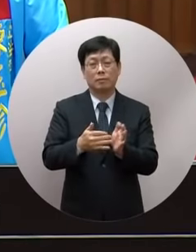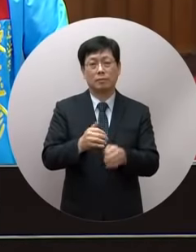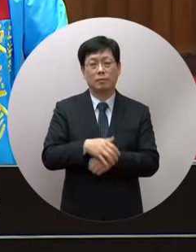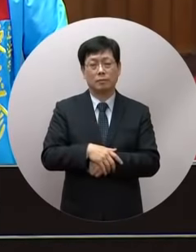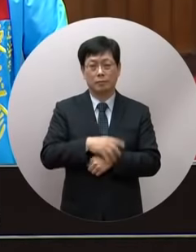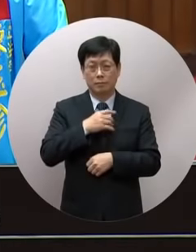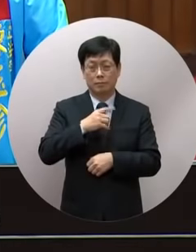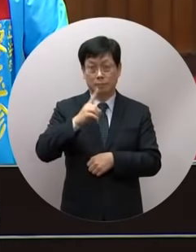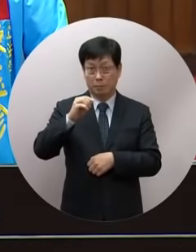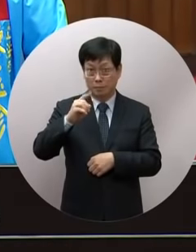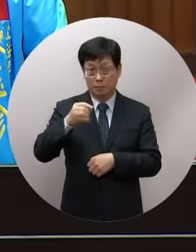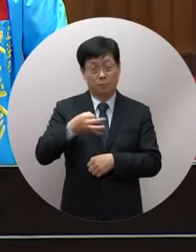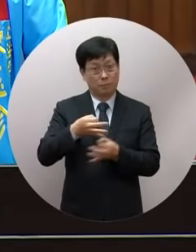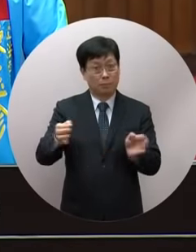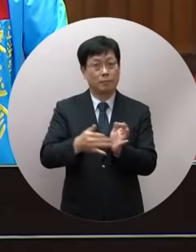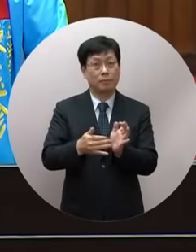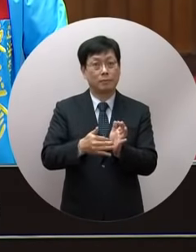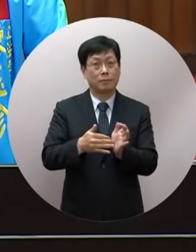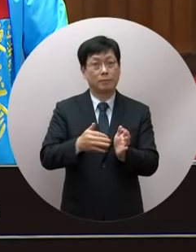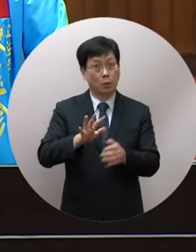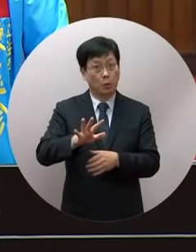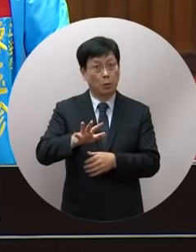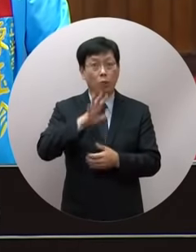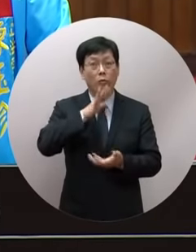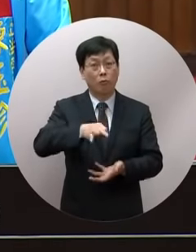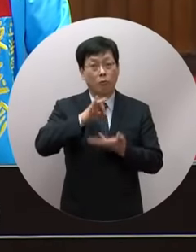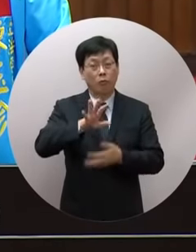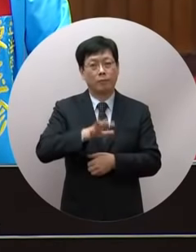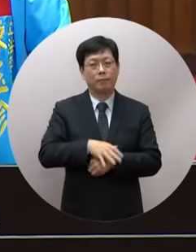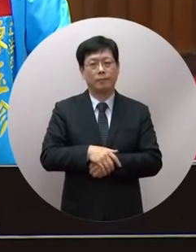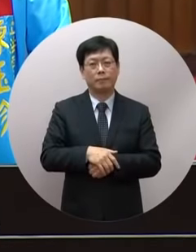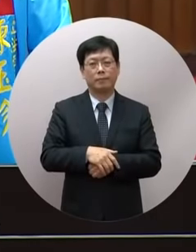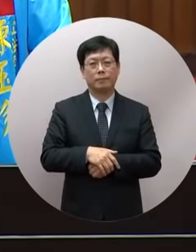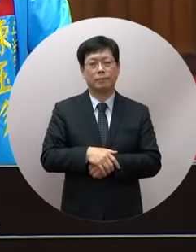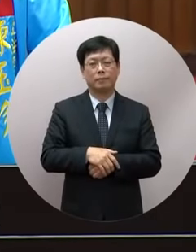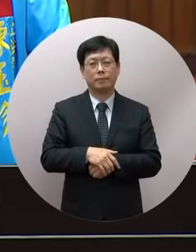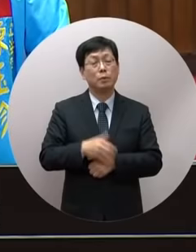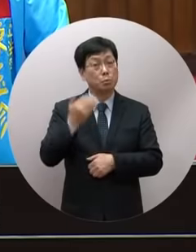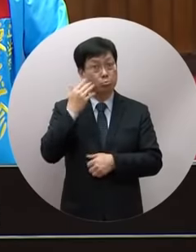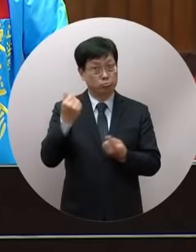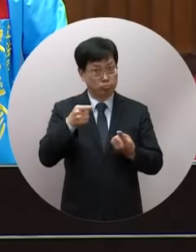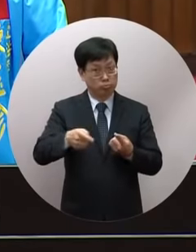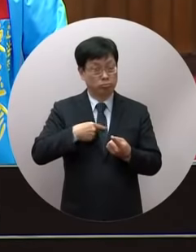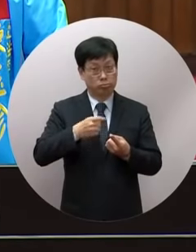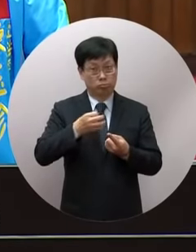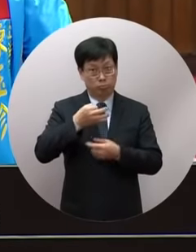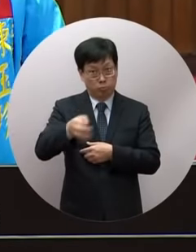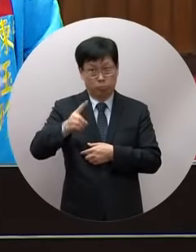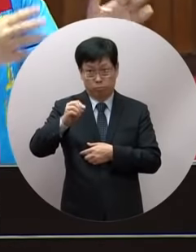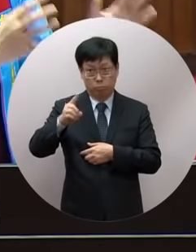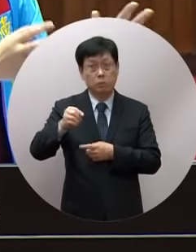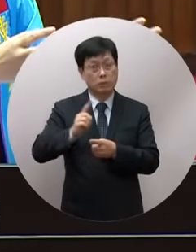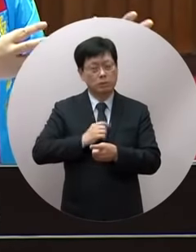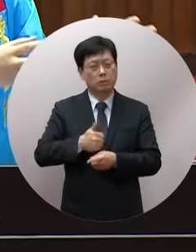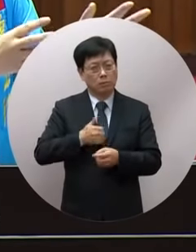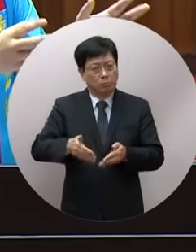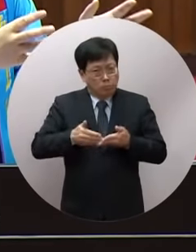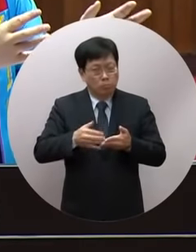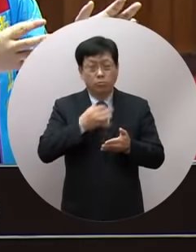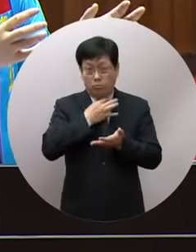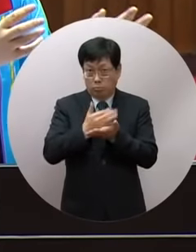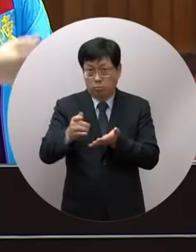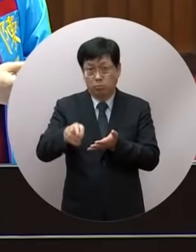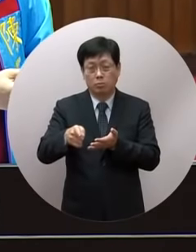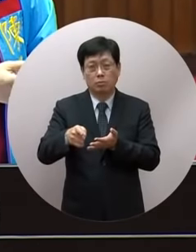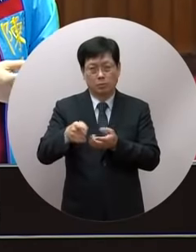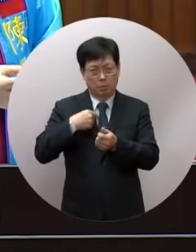个万元的那个纾困金嘛，有嘛，你有这样提到嘛。那如果这些领10000块的纾困，就是他们很需要纾困，这件事上